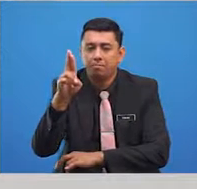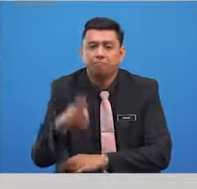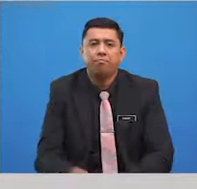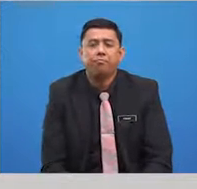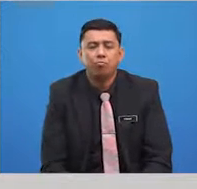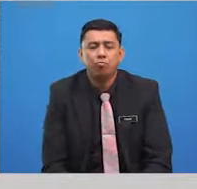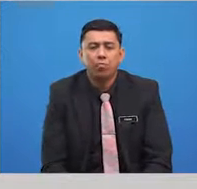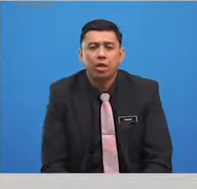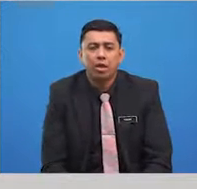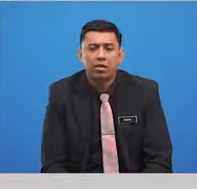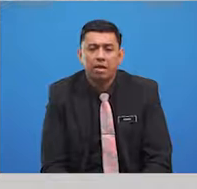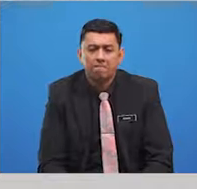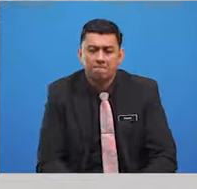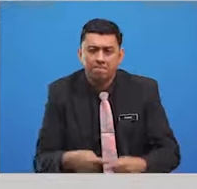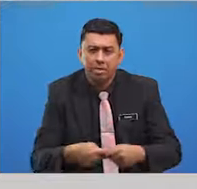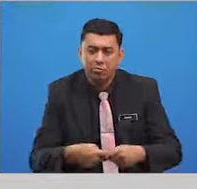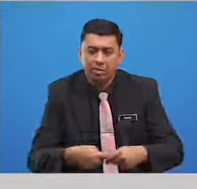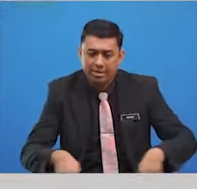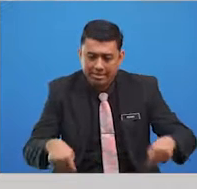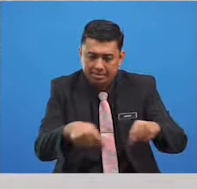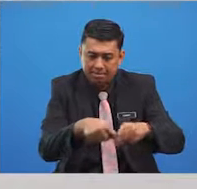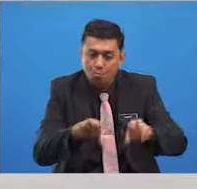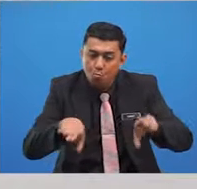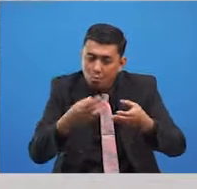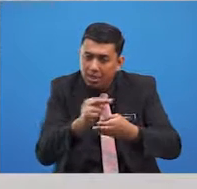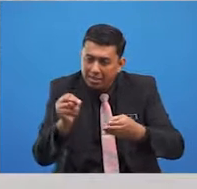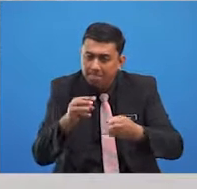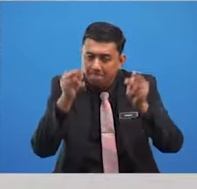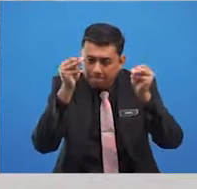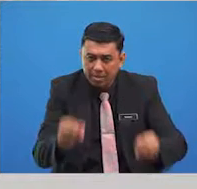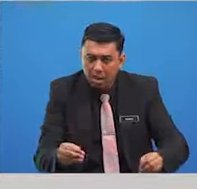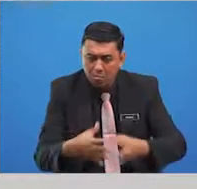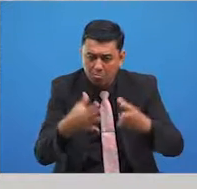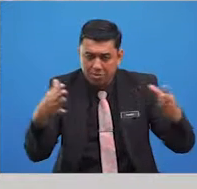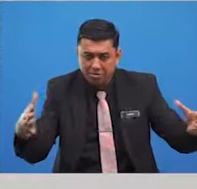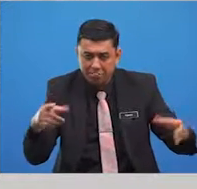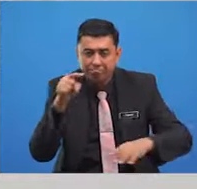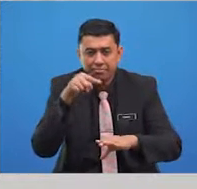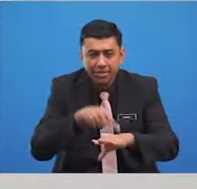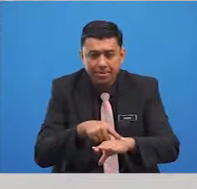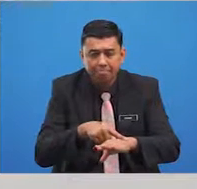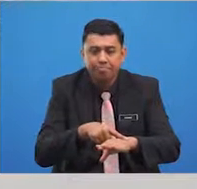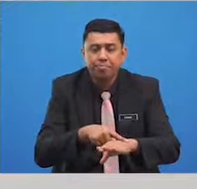Empangan Kenyir merupakan tasik buatan manusia yang terbesar di Asia Tenggara.